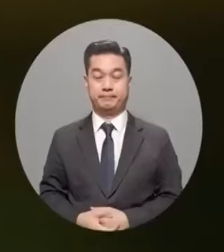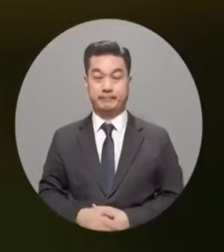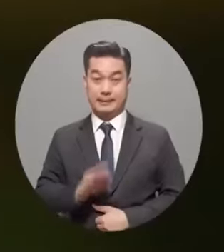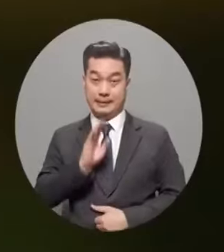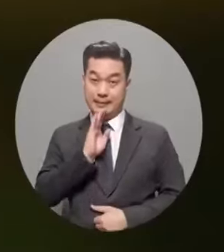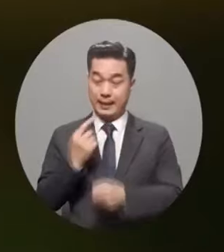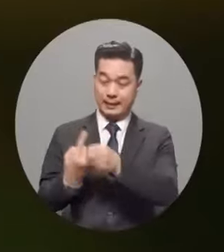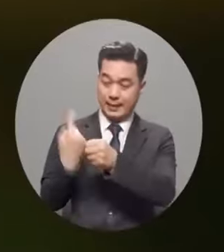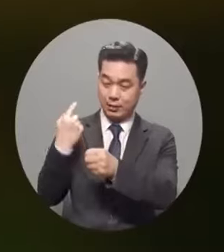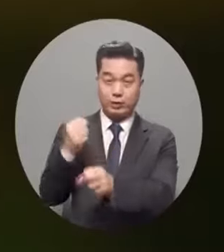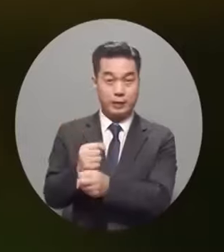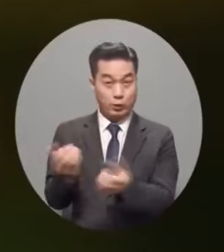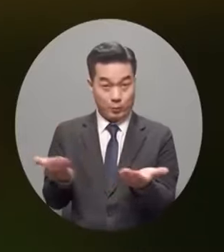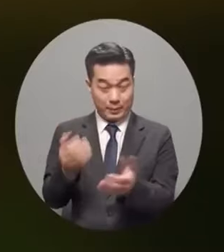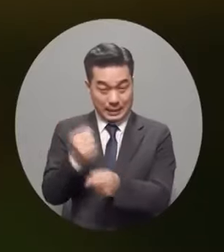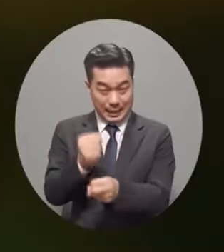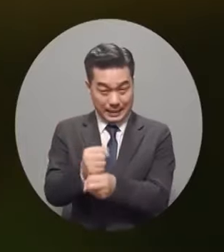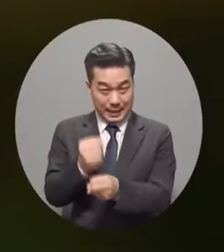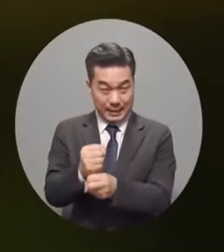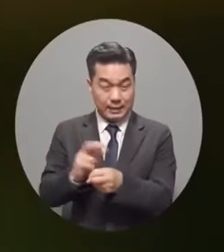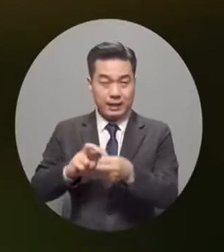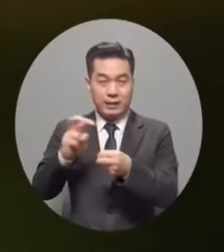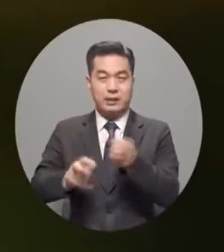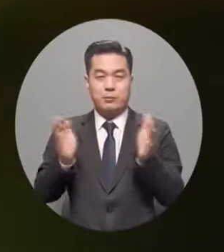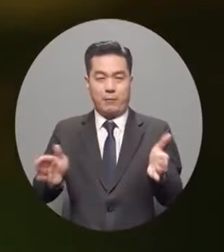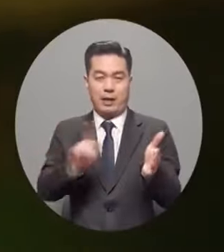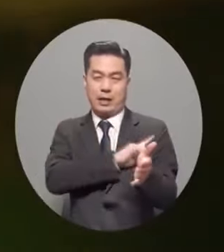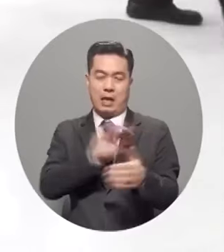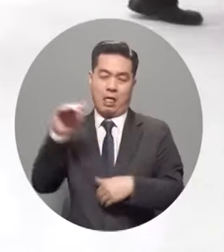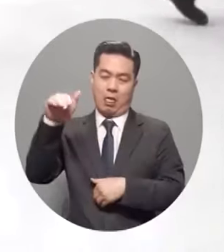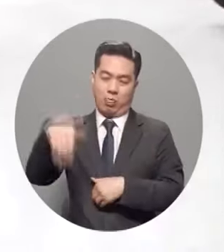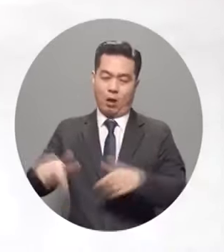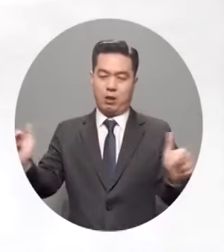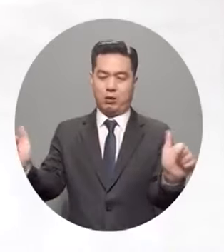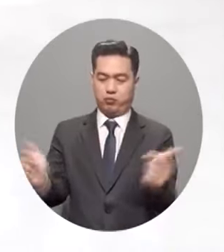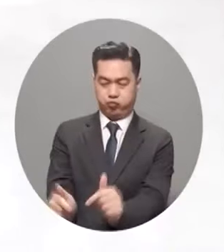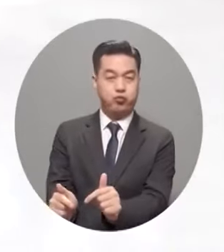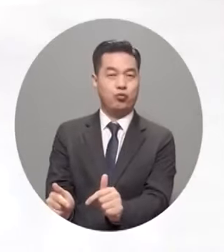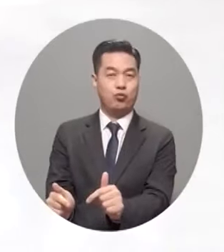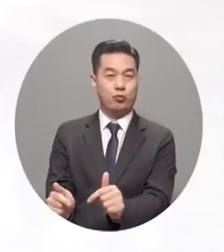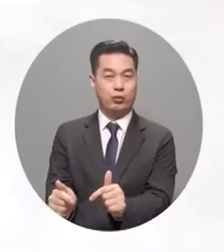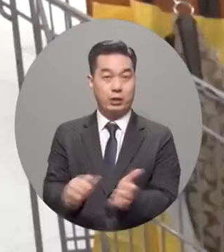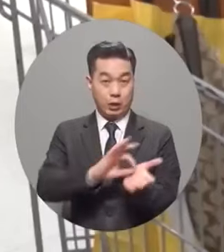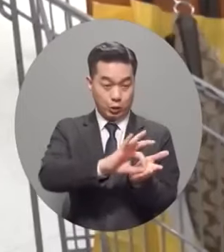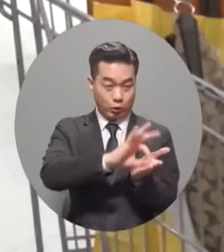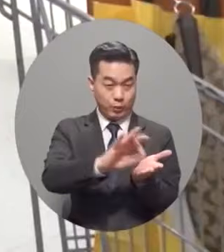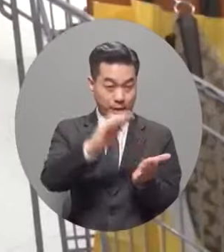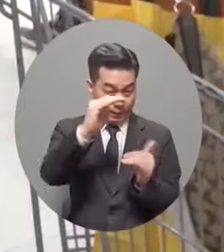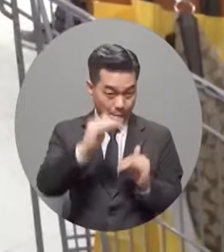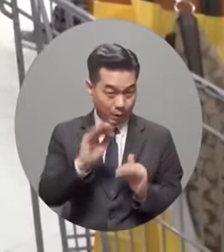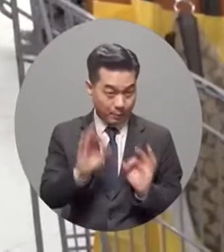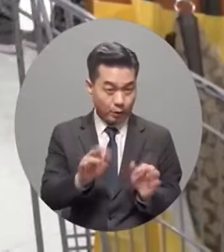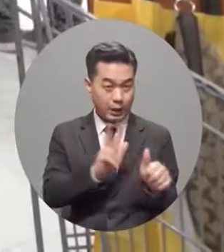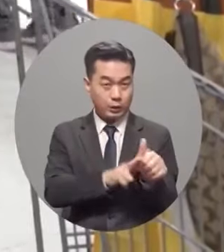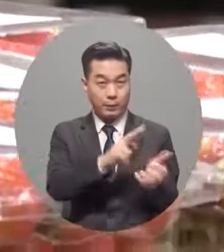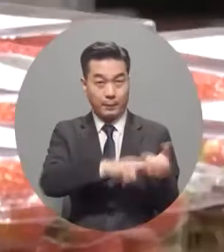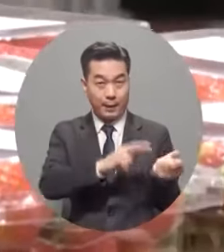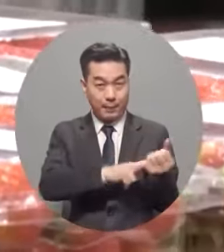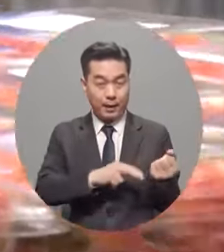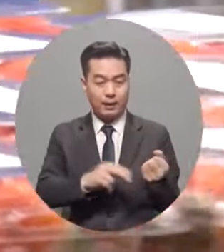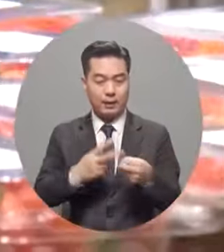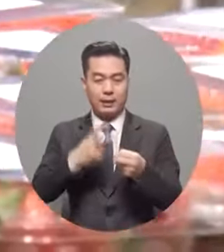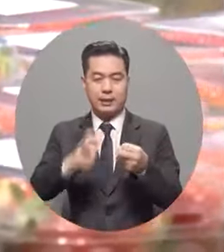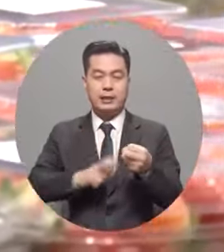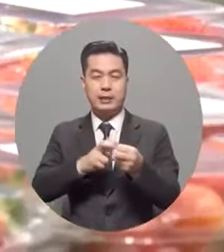지난해 제조업 생산은 20년 만에 가장 큰 폭으로 줄었고 소비 동향을 보여주는 소매 판매 역시 20년